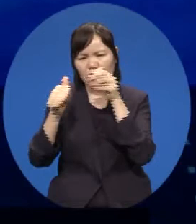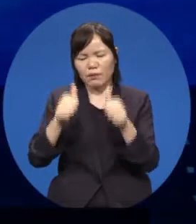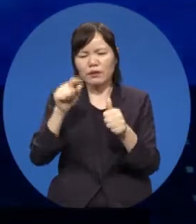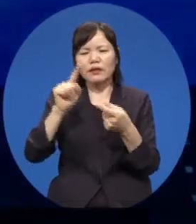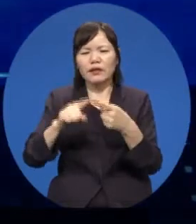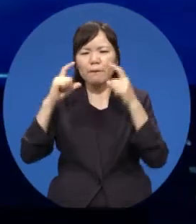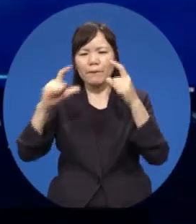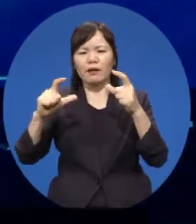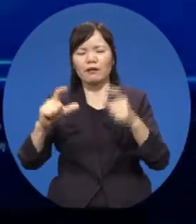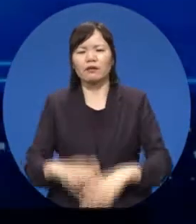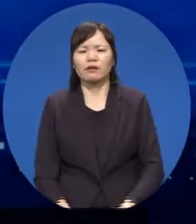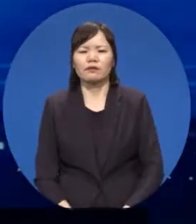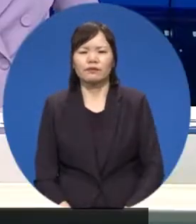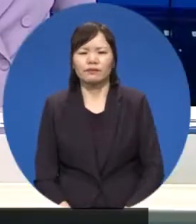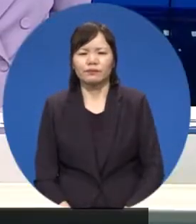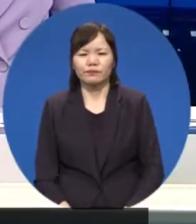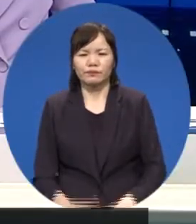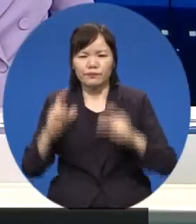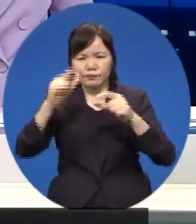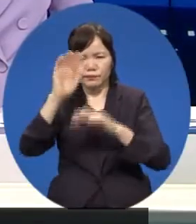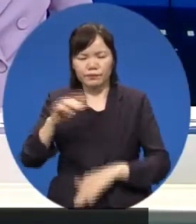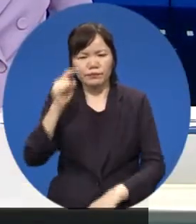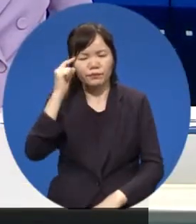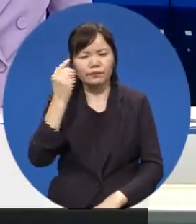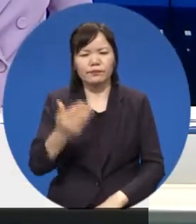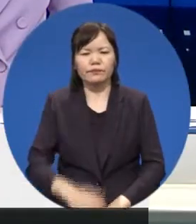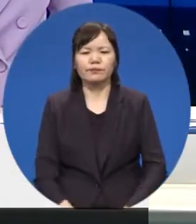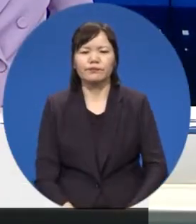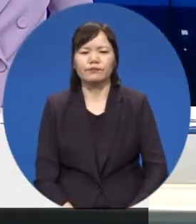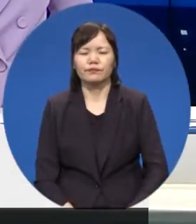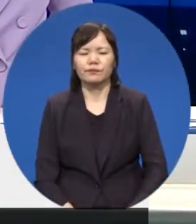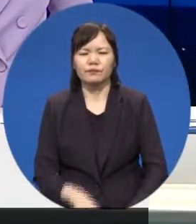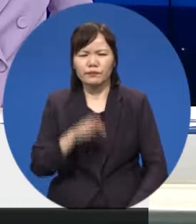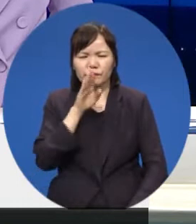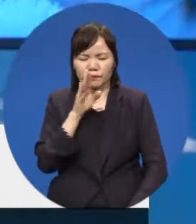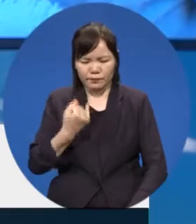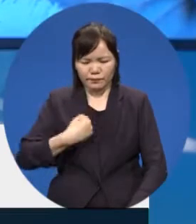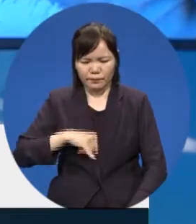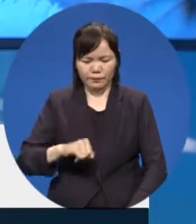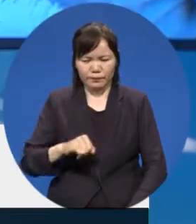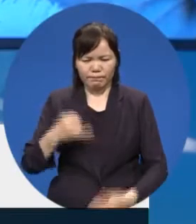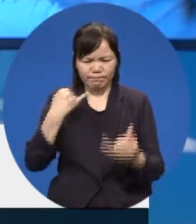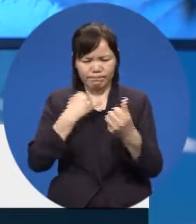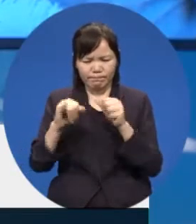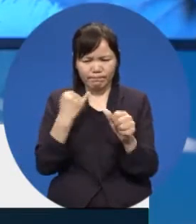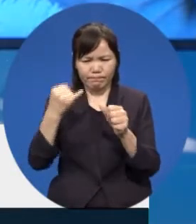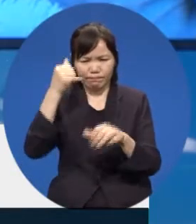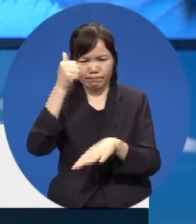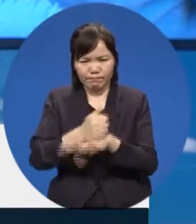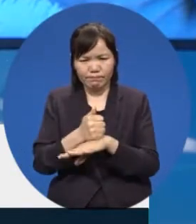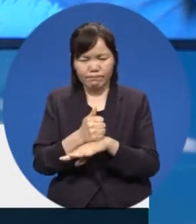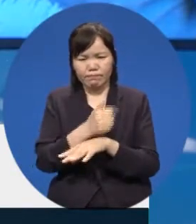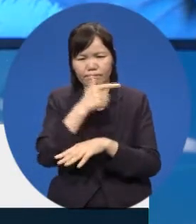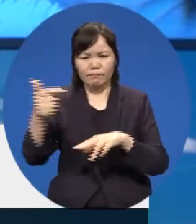판결을 내렸는데 팀장님 어떤 판결이 나왔습니다 사실은 그 친딸을 부부싸움 끝에 대전 집업 에서